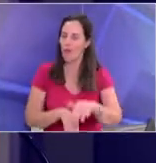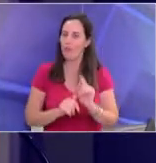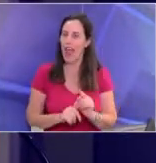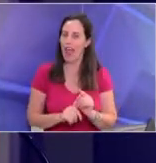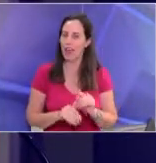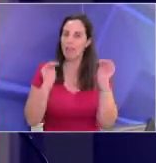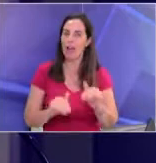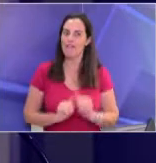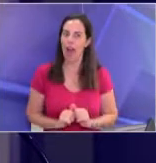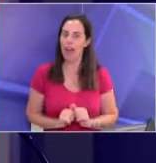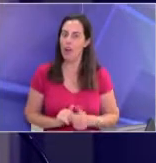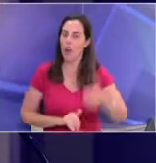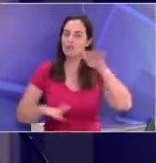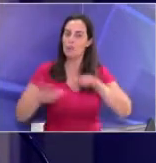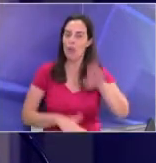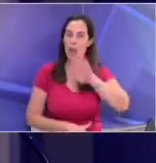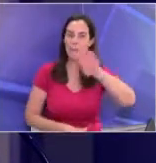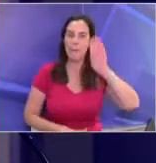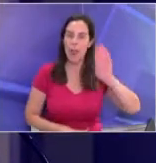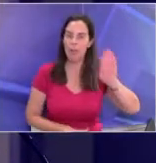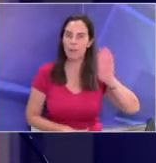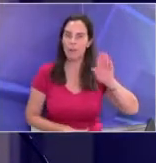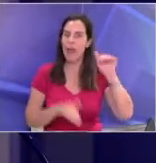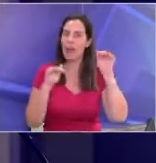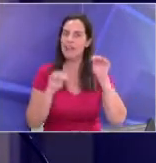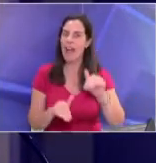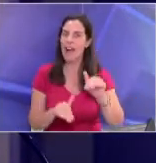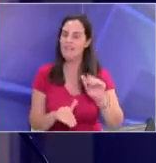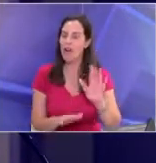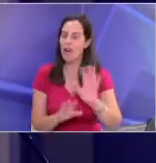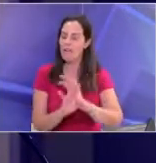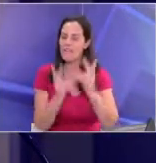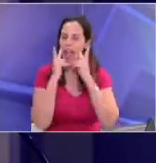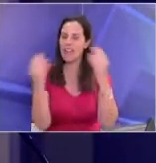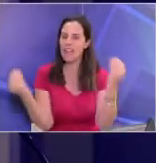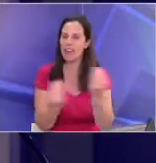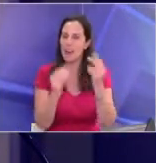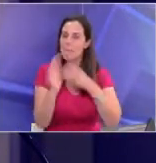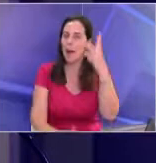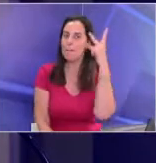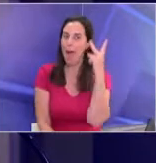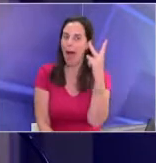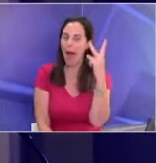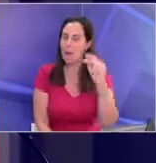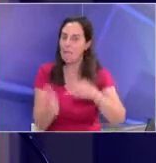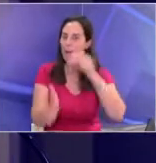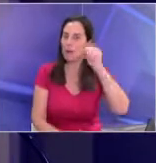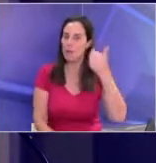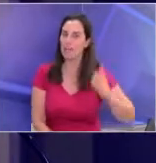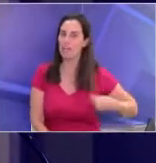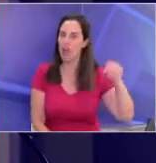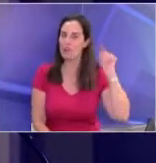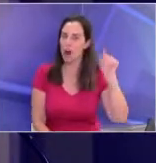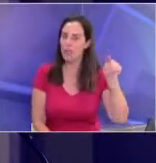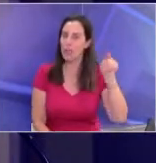זה, נפל. ראש הממשלה בנימין נתניהו נפל למלכודת בעיניים פקוחות פעמיים. הראשונה בקריית